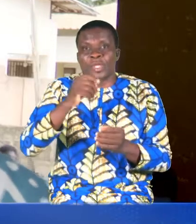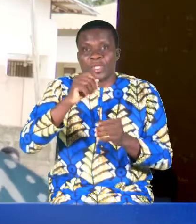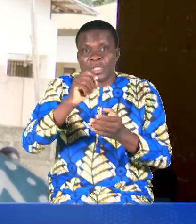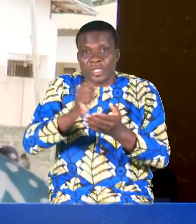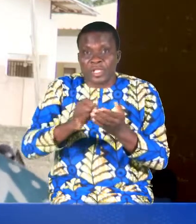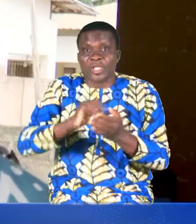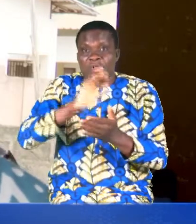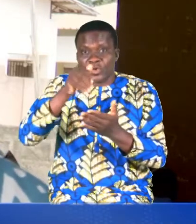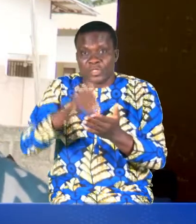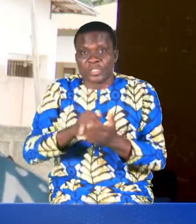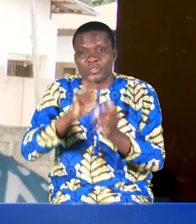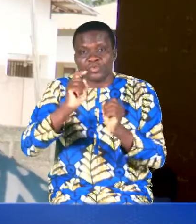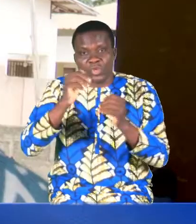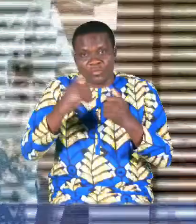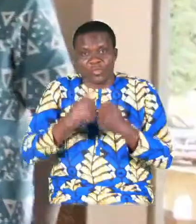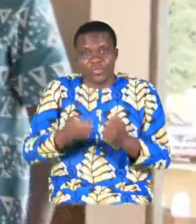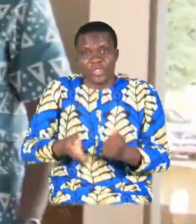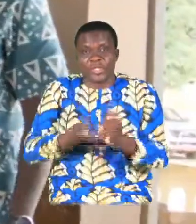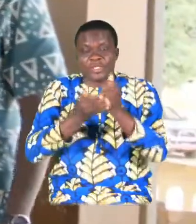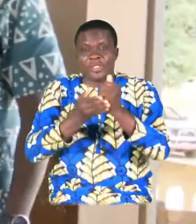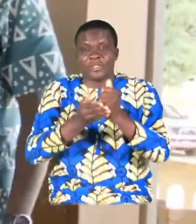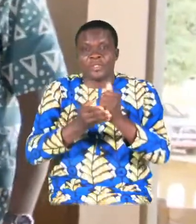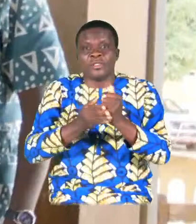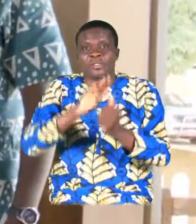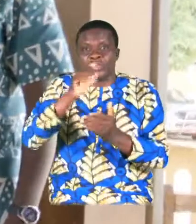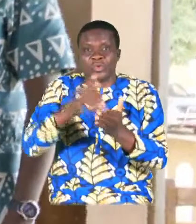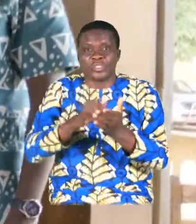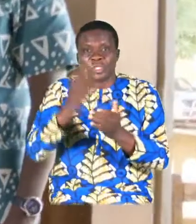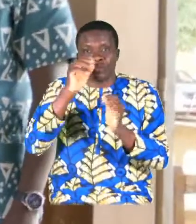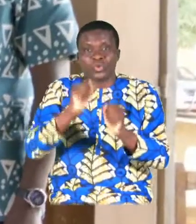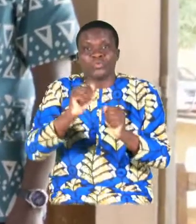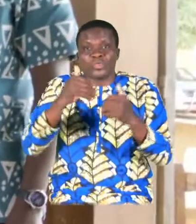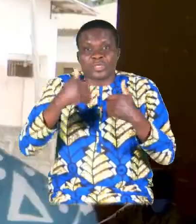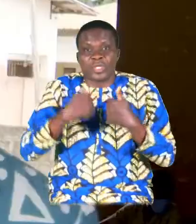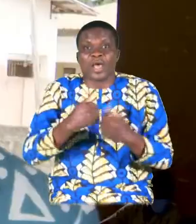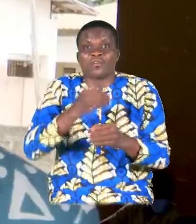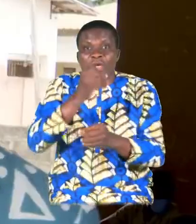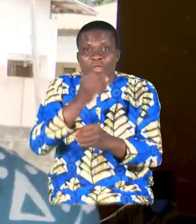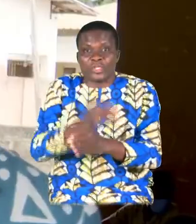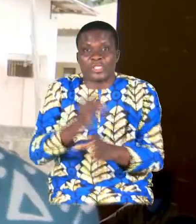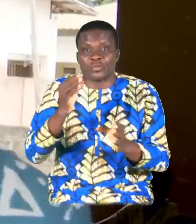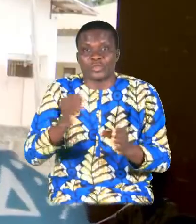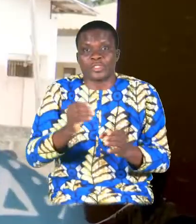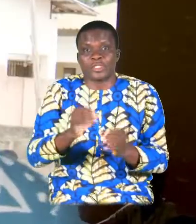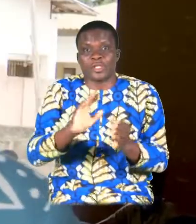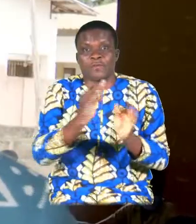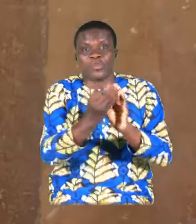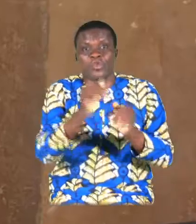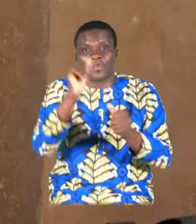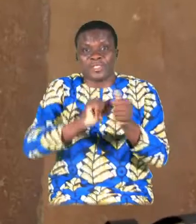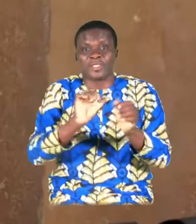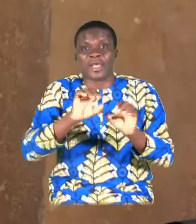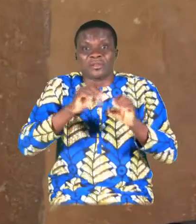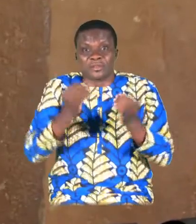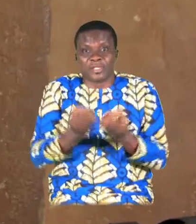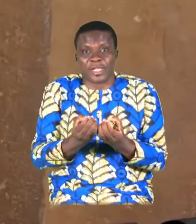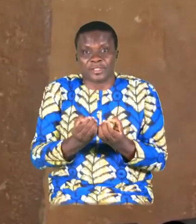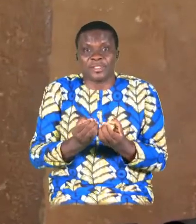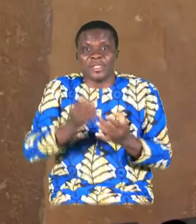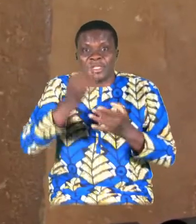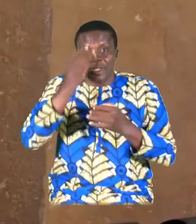le centre doivent pouvoir aider le centre pour qu'on puisse avoir un dispositif devant chaque classe. La